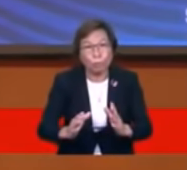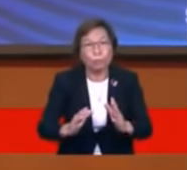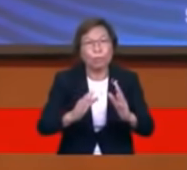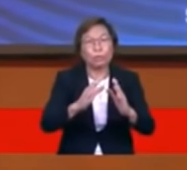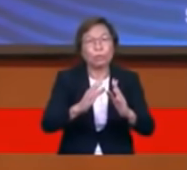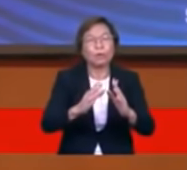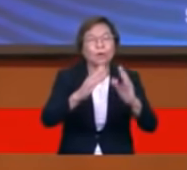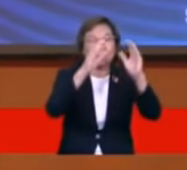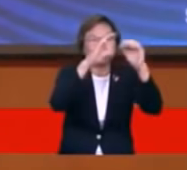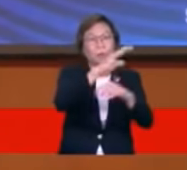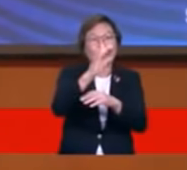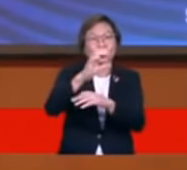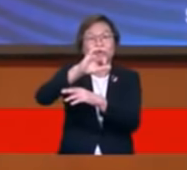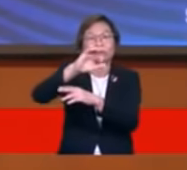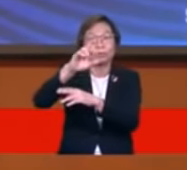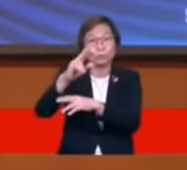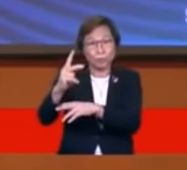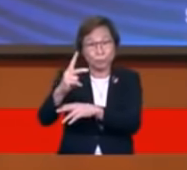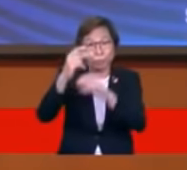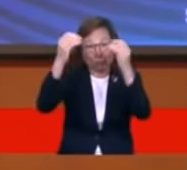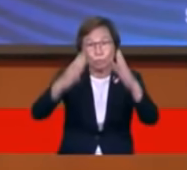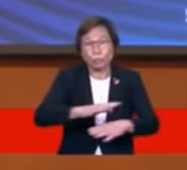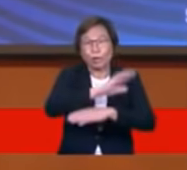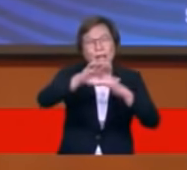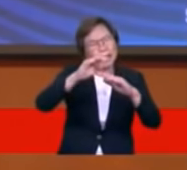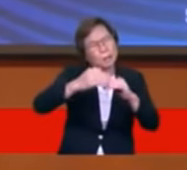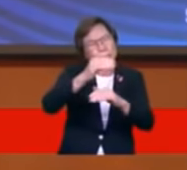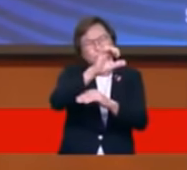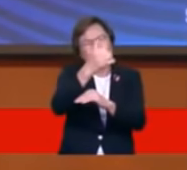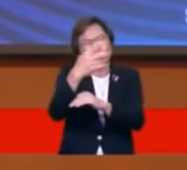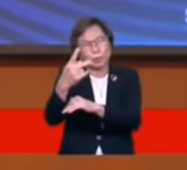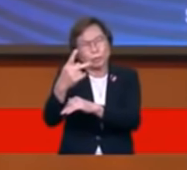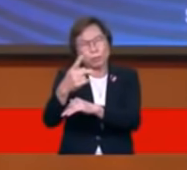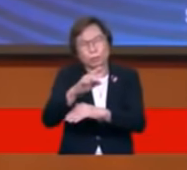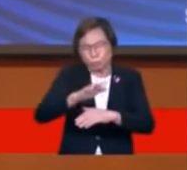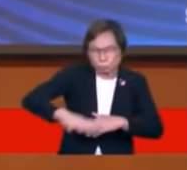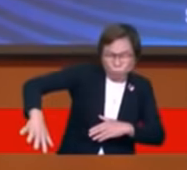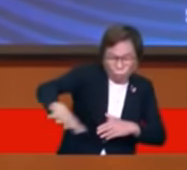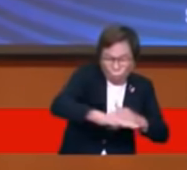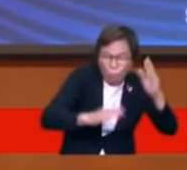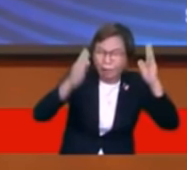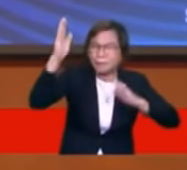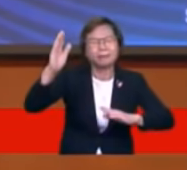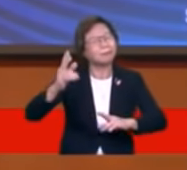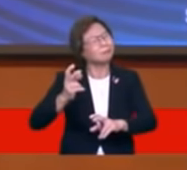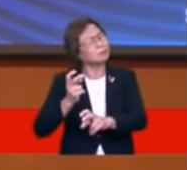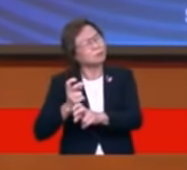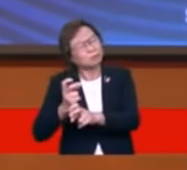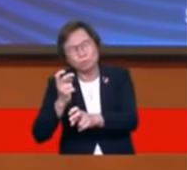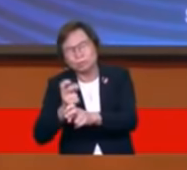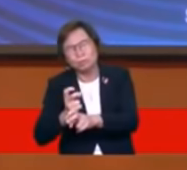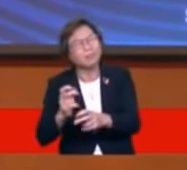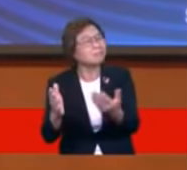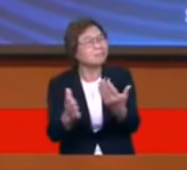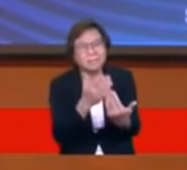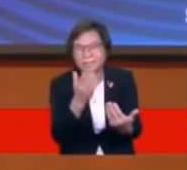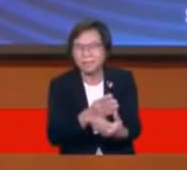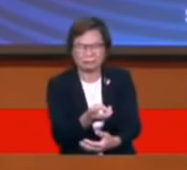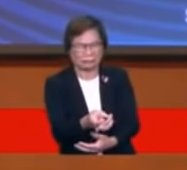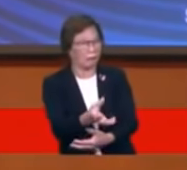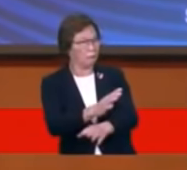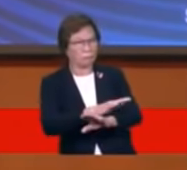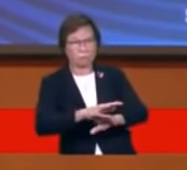10.000 BOS sekolah di seluruh negara ianya bukanlah sesuatu yang